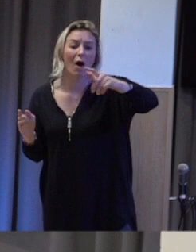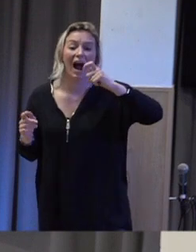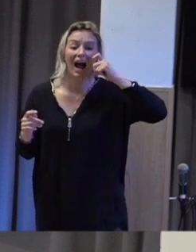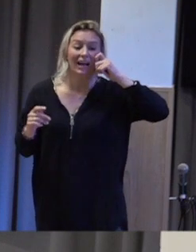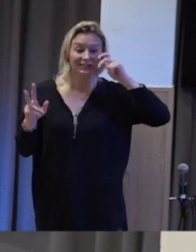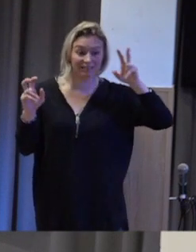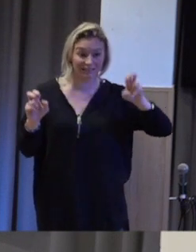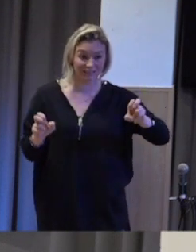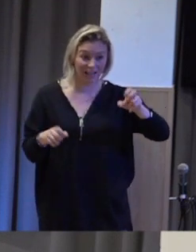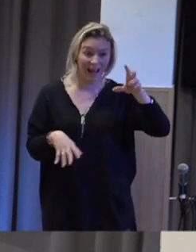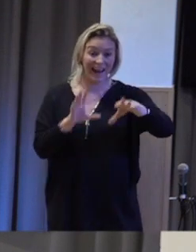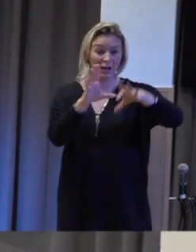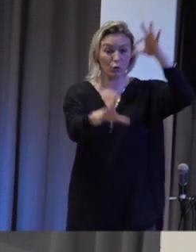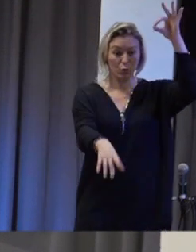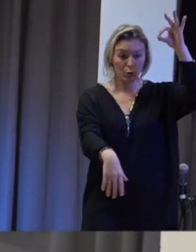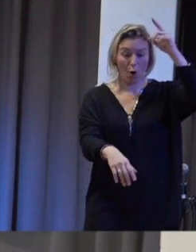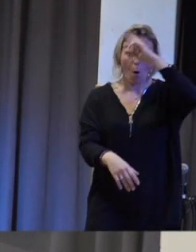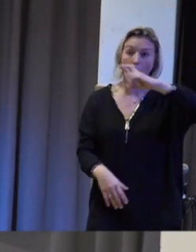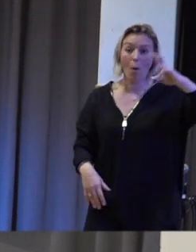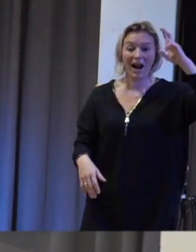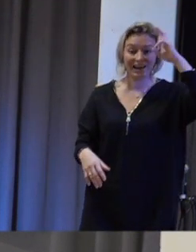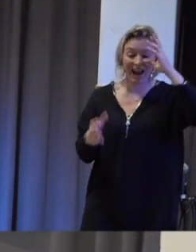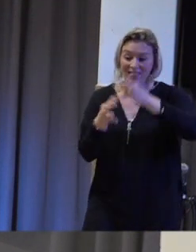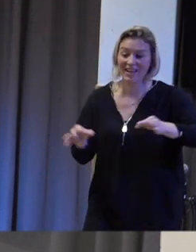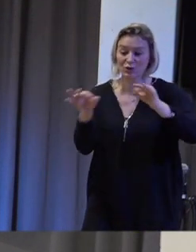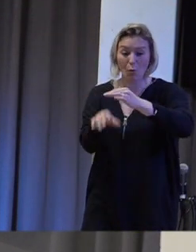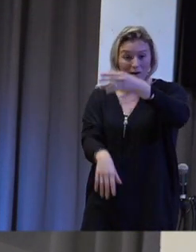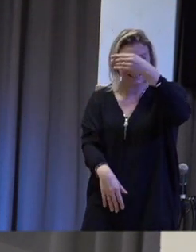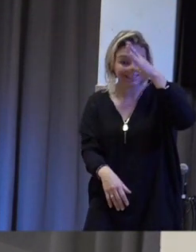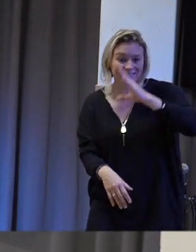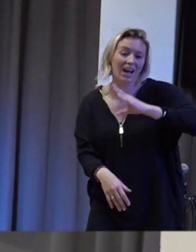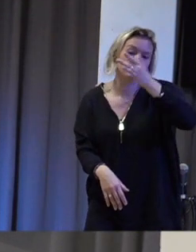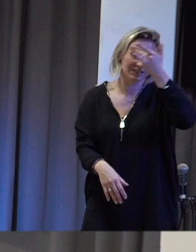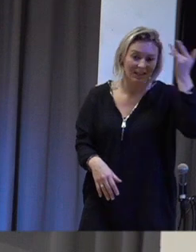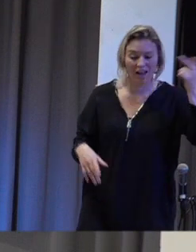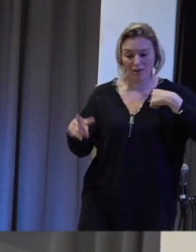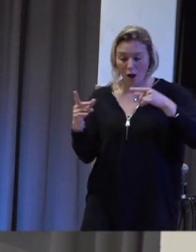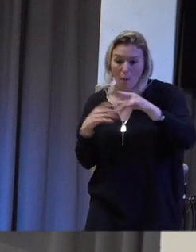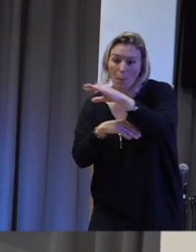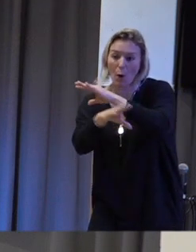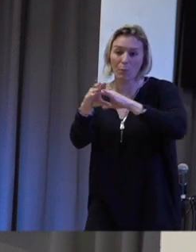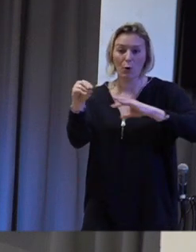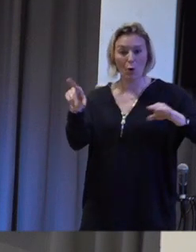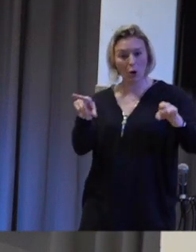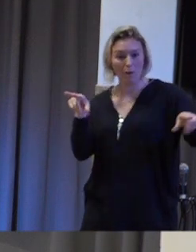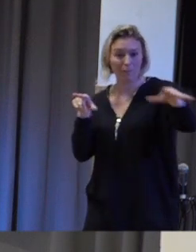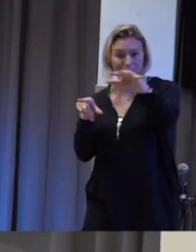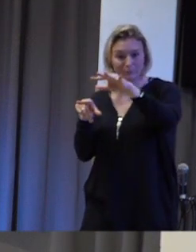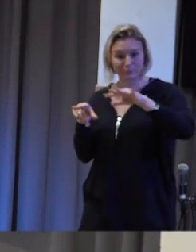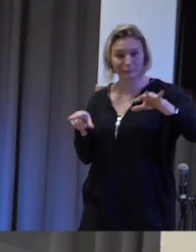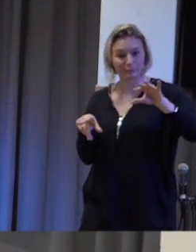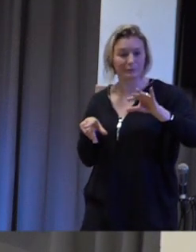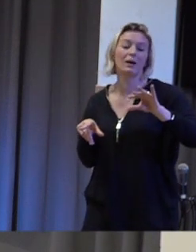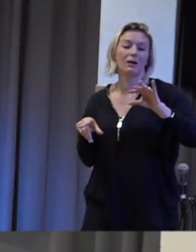un sacerdoce, une nation, un peuple, afin que vous annonciez les vertus de celui qui vous a